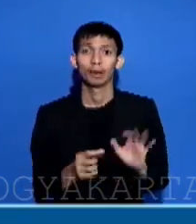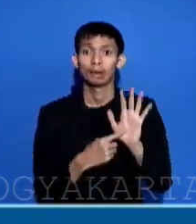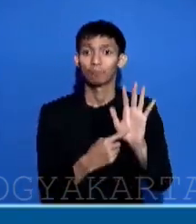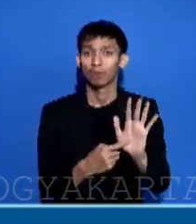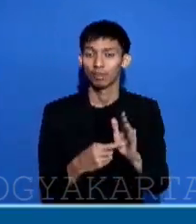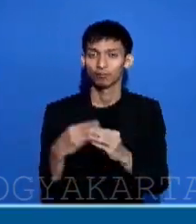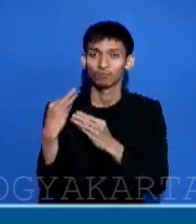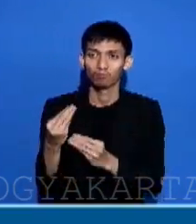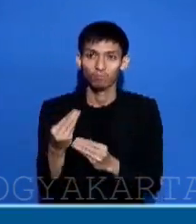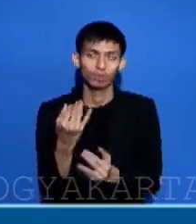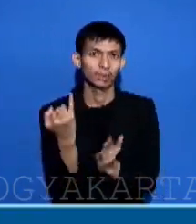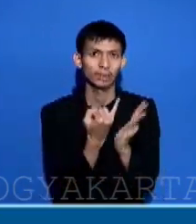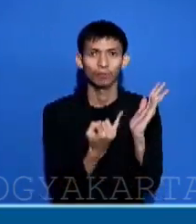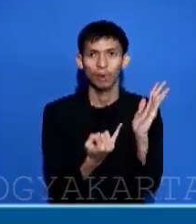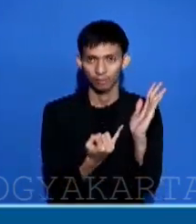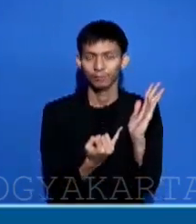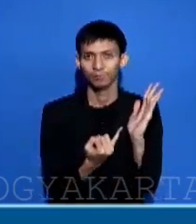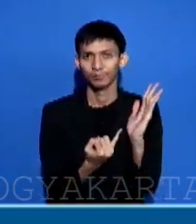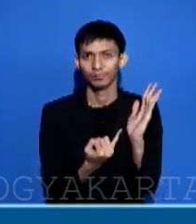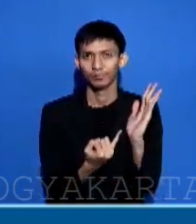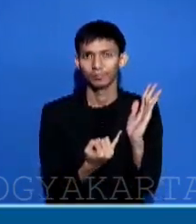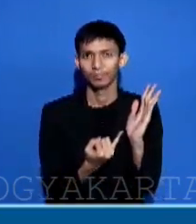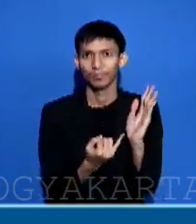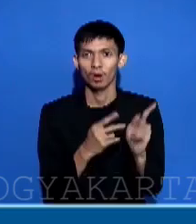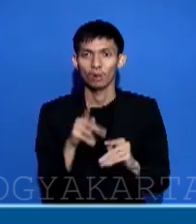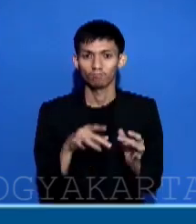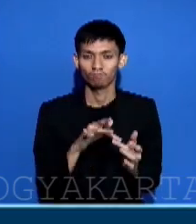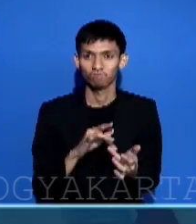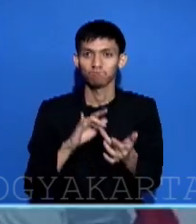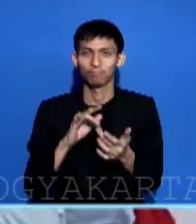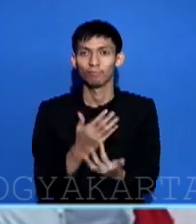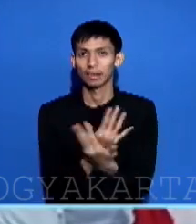gelaran seni menika ngiras pantes minangka kangge pilihanipun